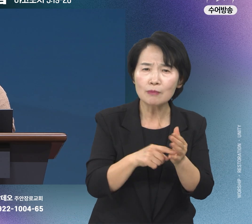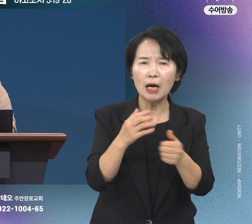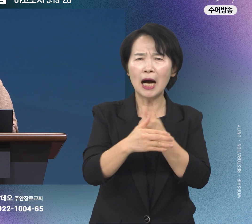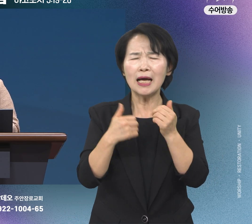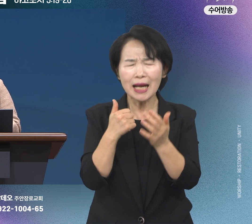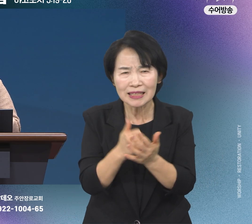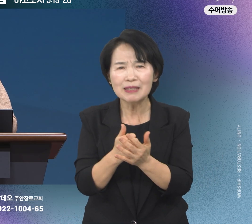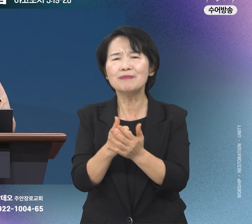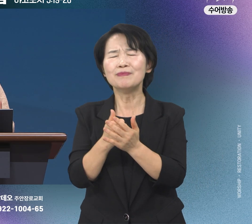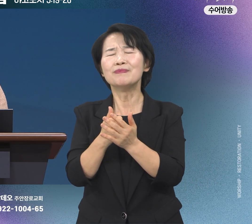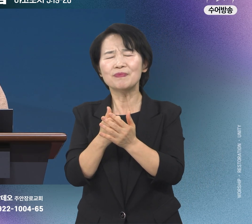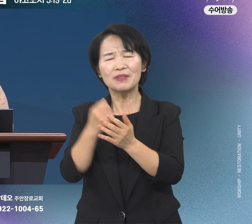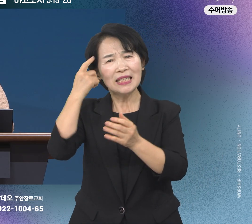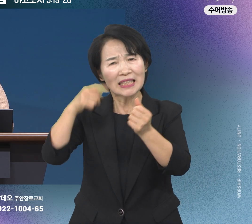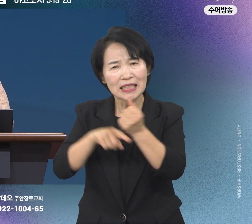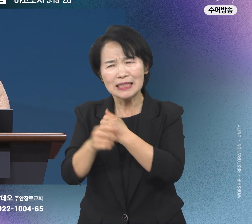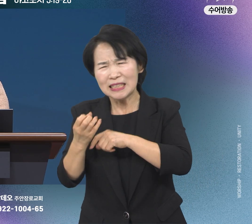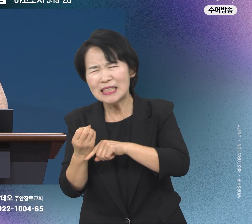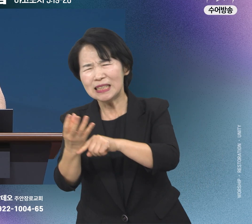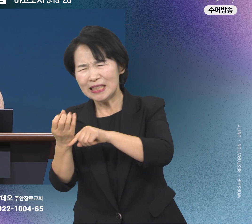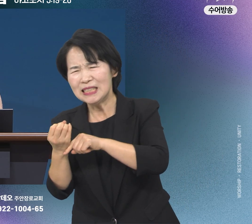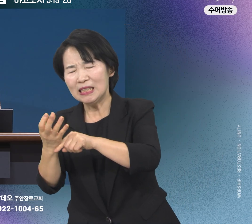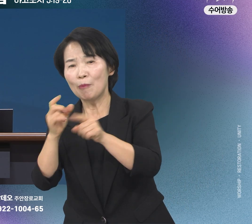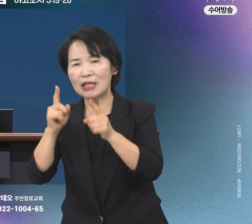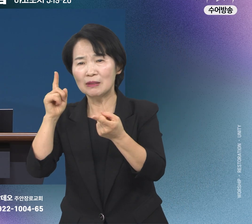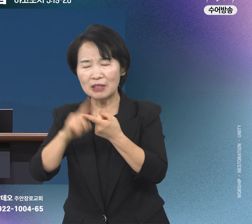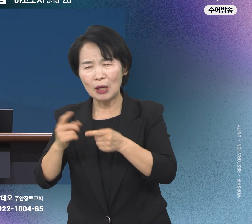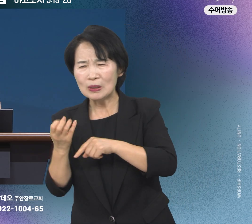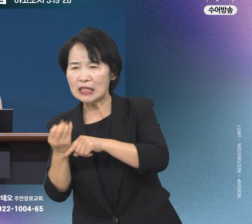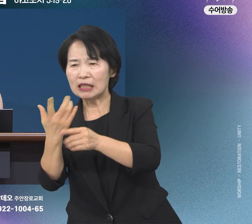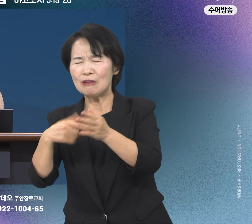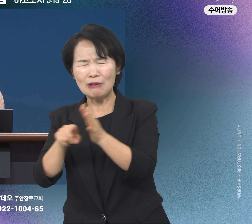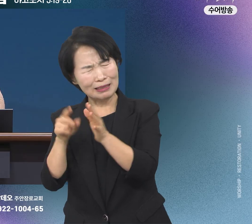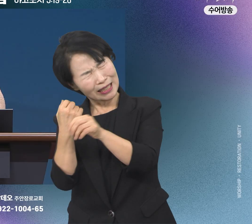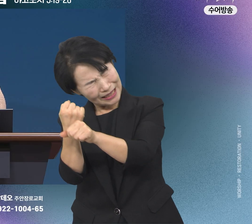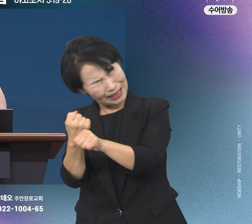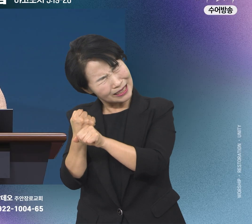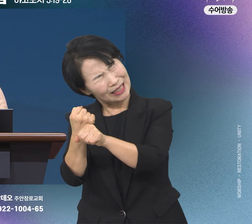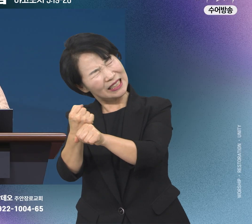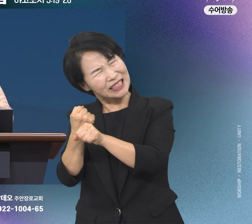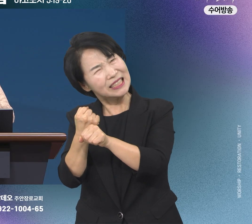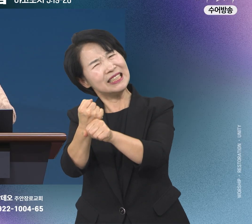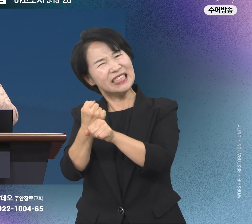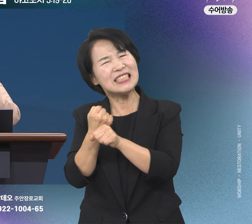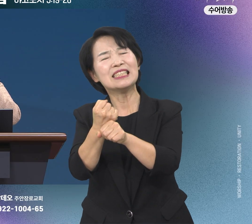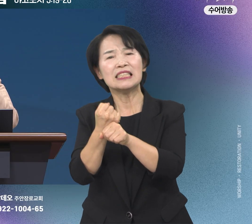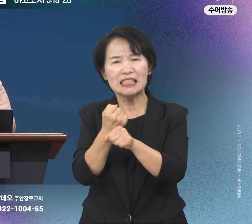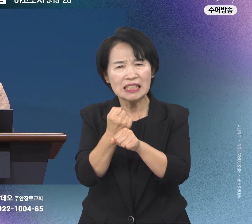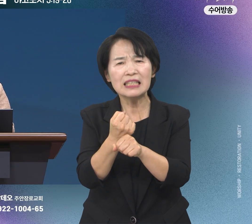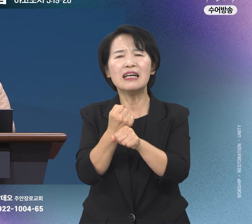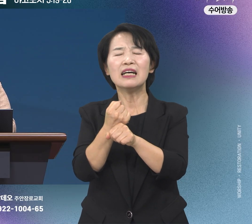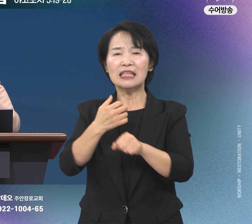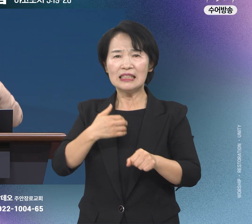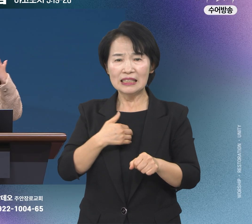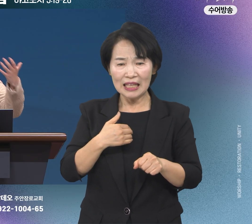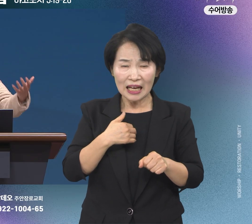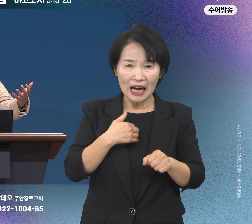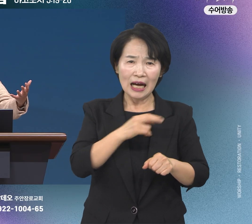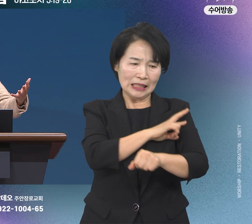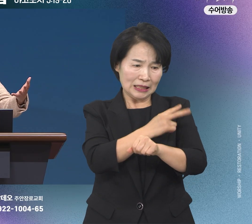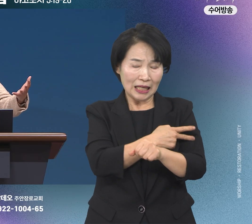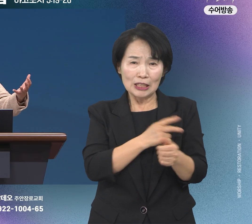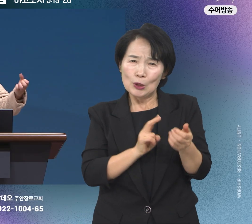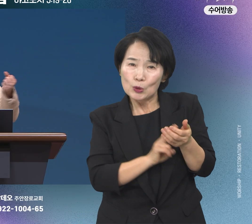어떻게 하면 말씀대로 전할 수 있을까를 늘 고민했고, 어떻게 하면 더 많은 사람들한테 신천지인 것을 숨기고